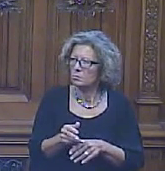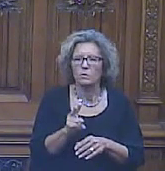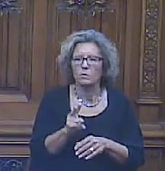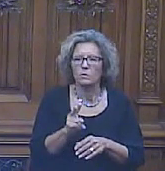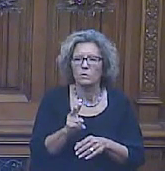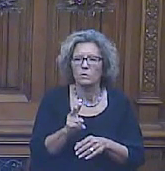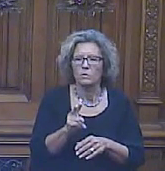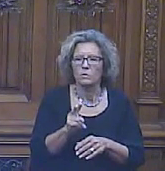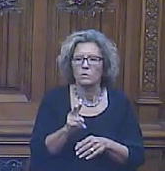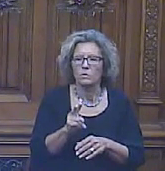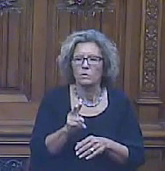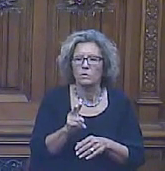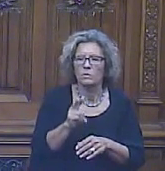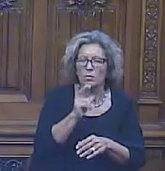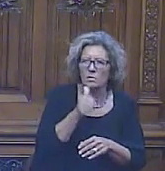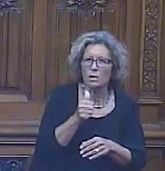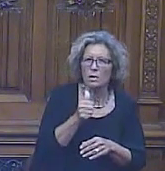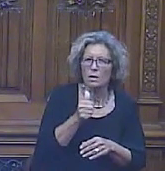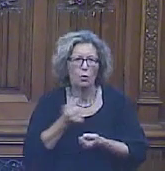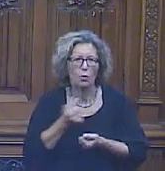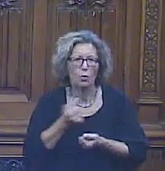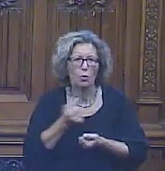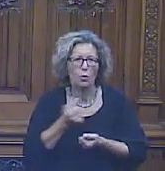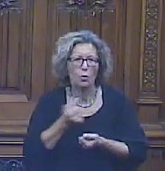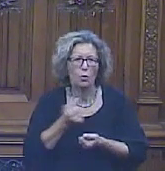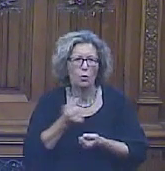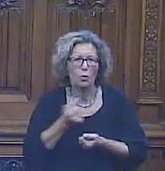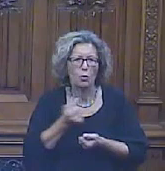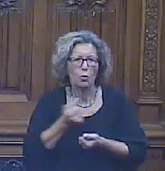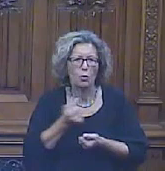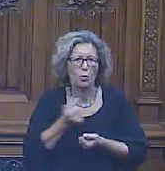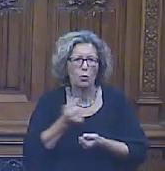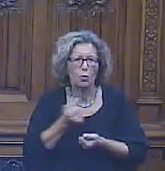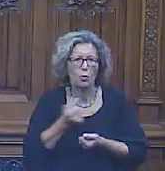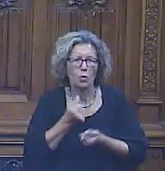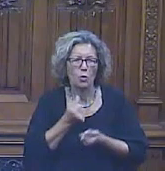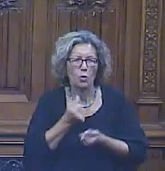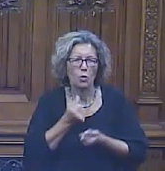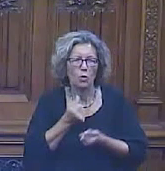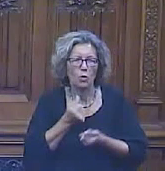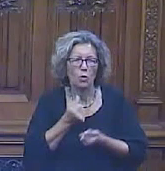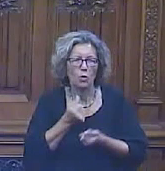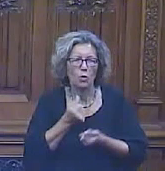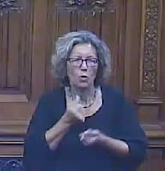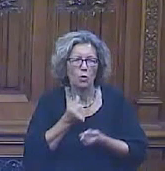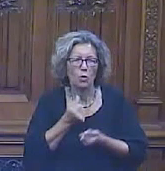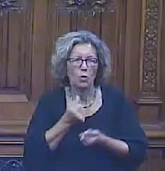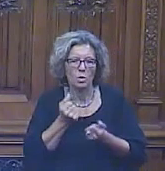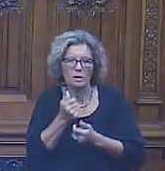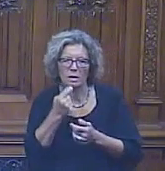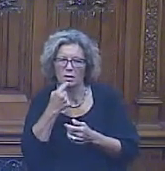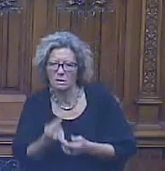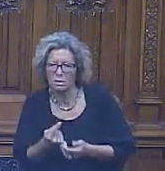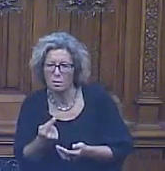völlig unbedeutend, was FPÖ-Politiker hier von sich